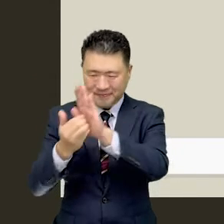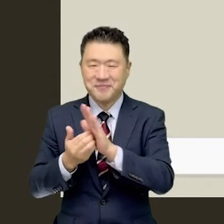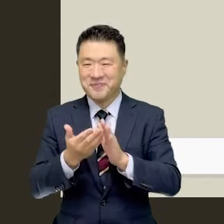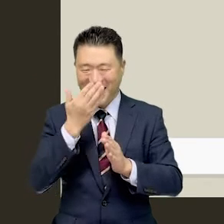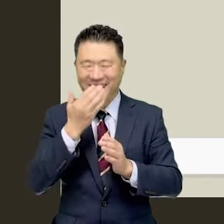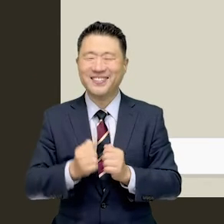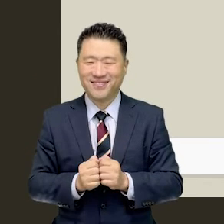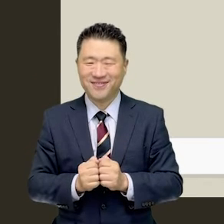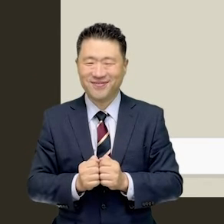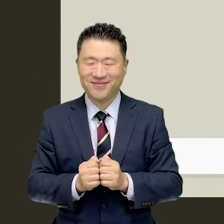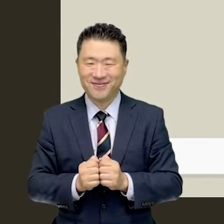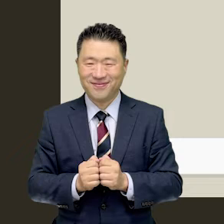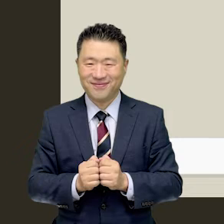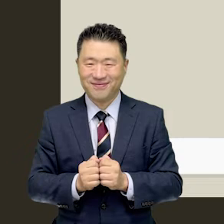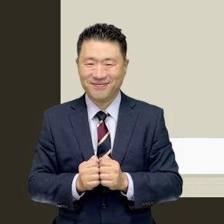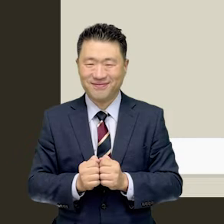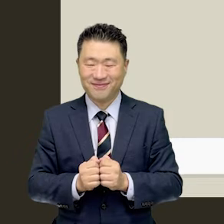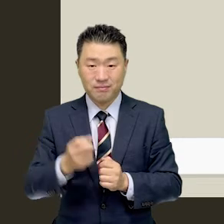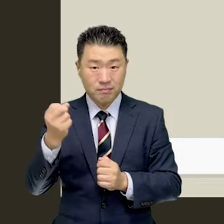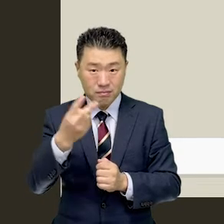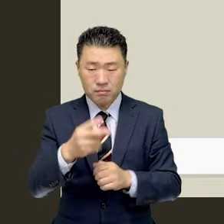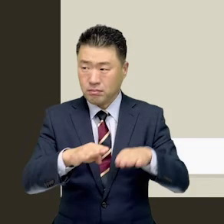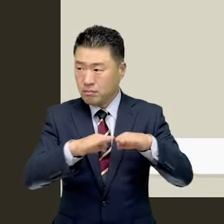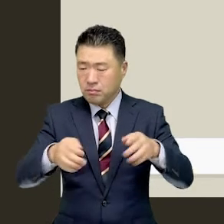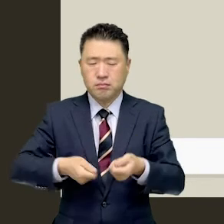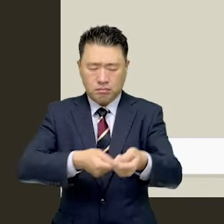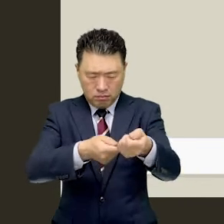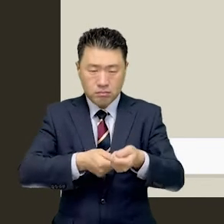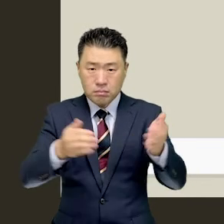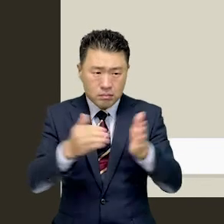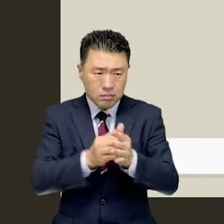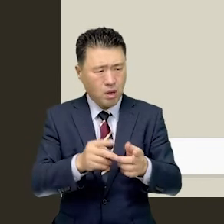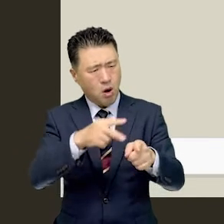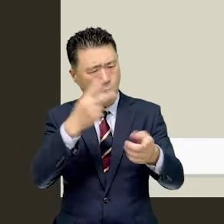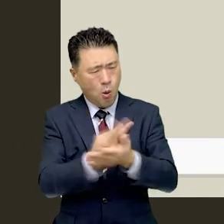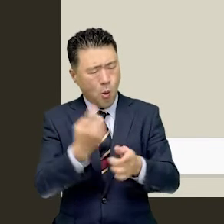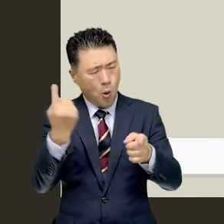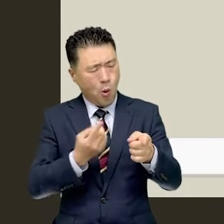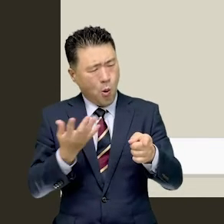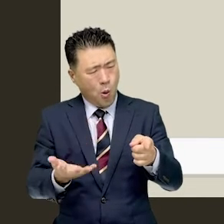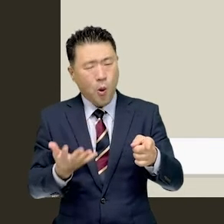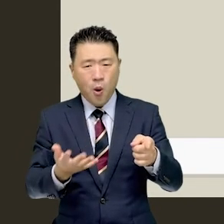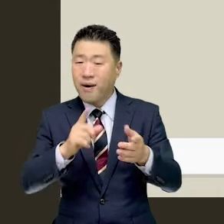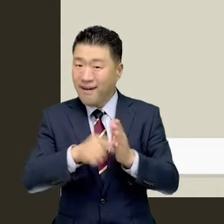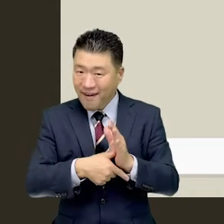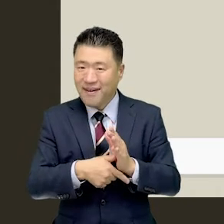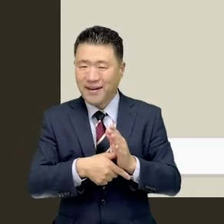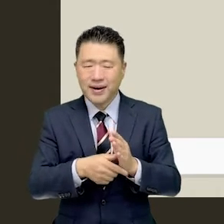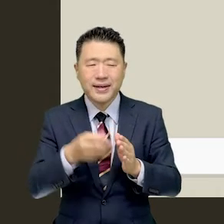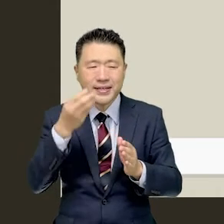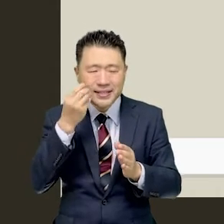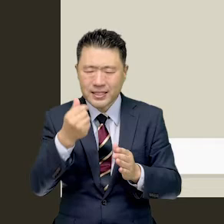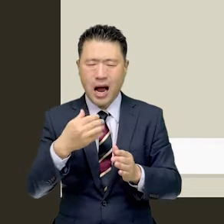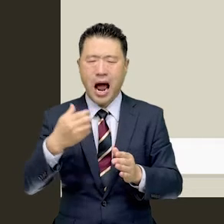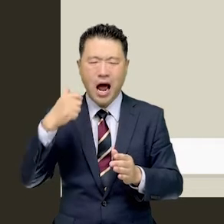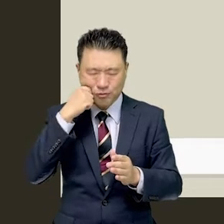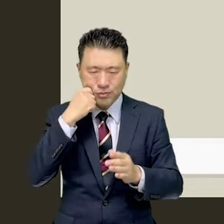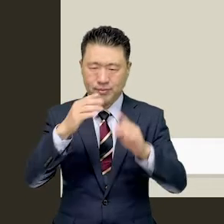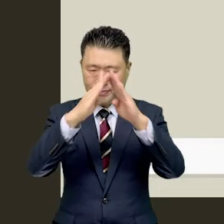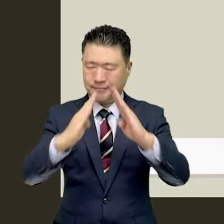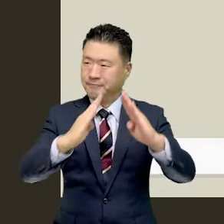있습니다. 또한 바닥 청소 후 넘어질 위험이 있는 경우에는 바닥에 미끄러짐 경고 표지를